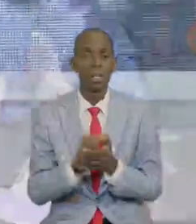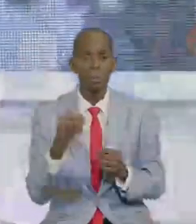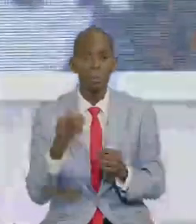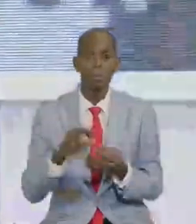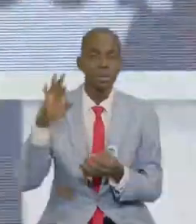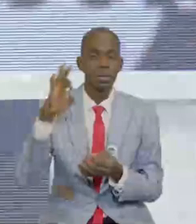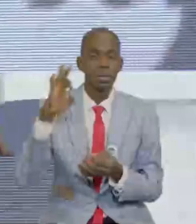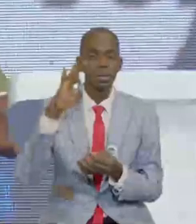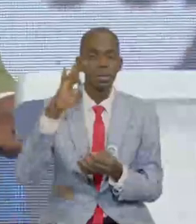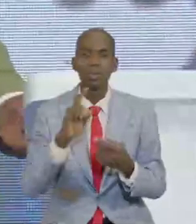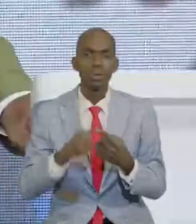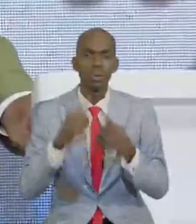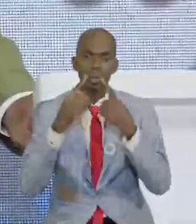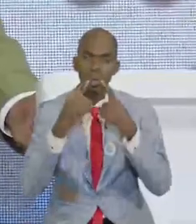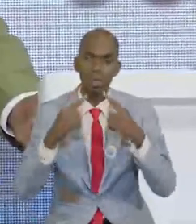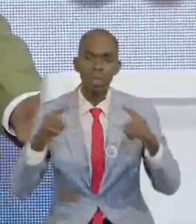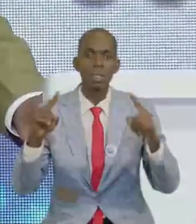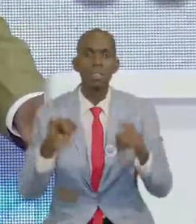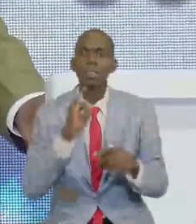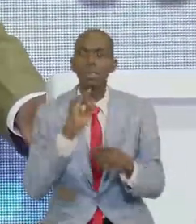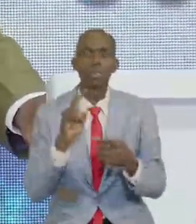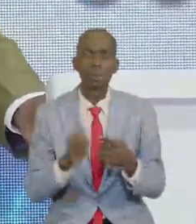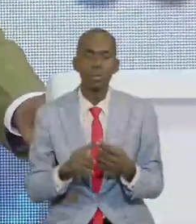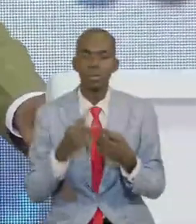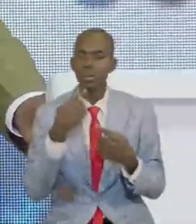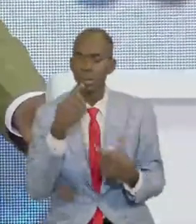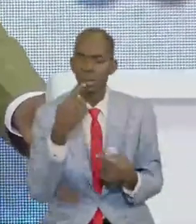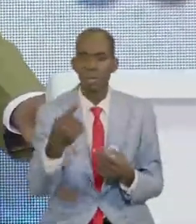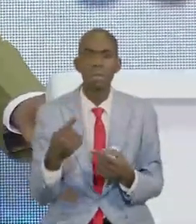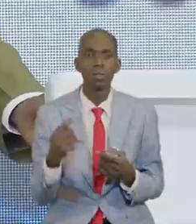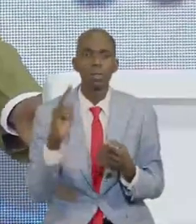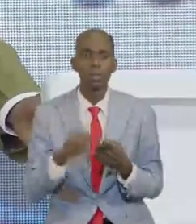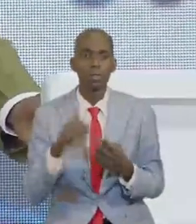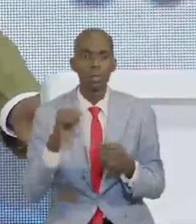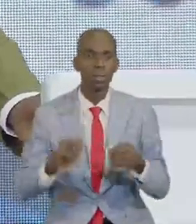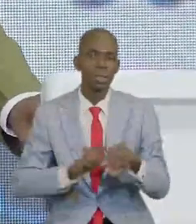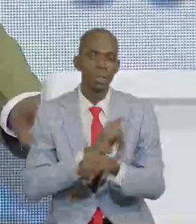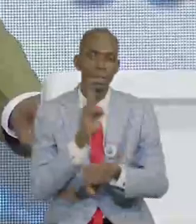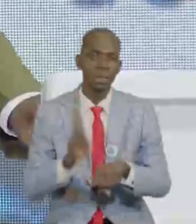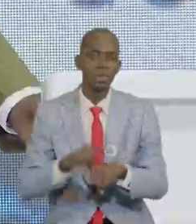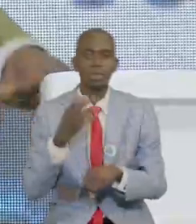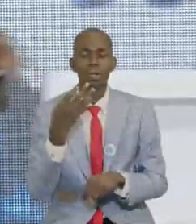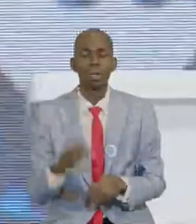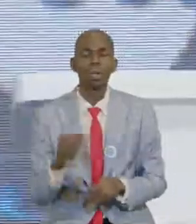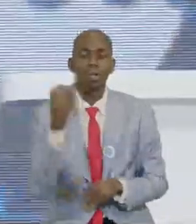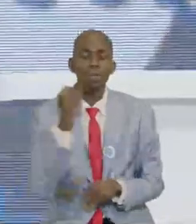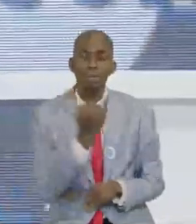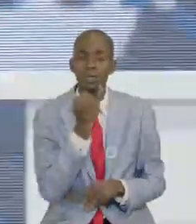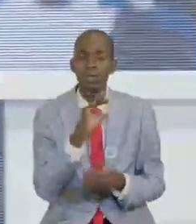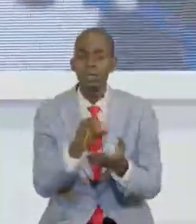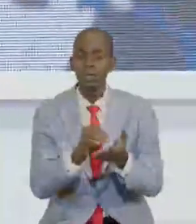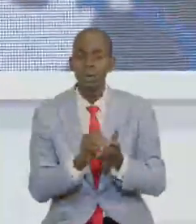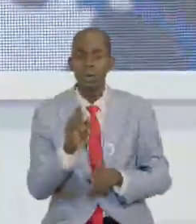to declare, is to proclaim unto the nation of Israel, his own congregation,